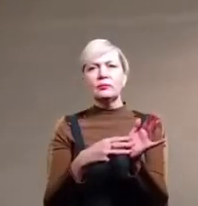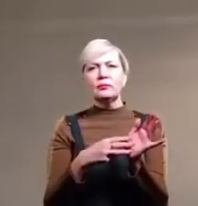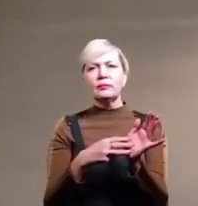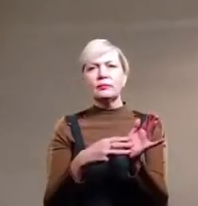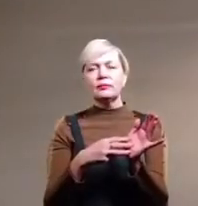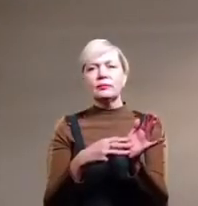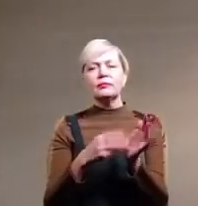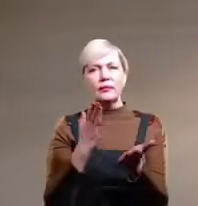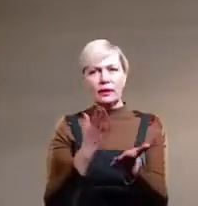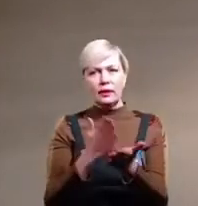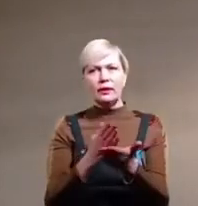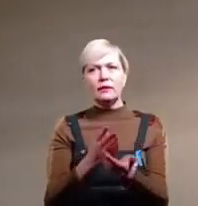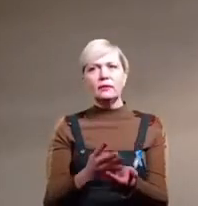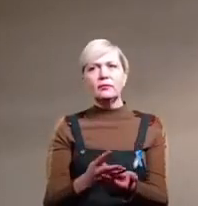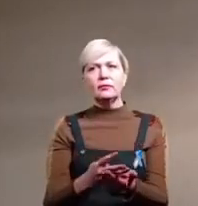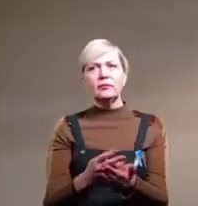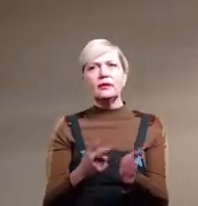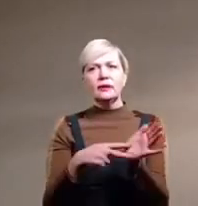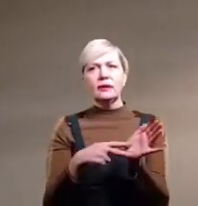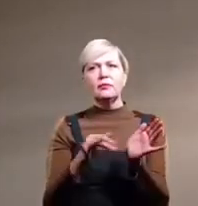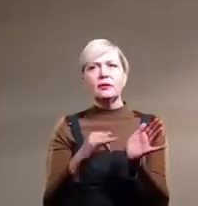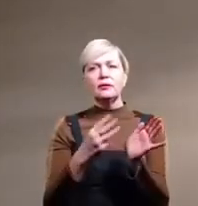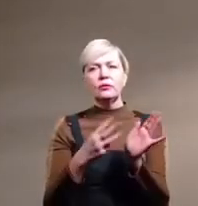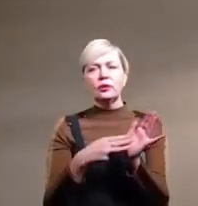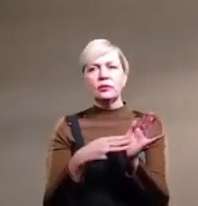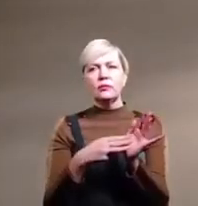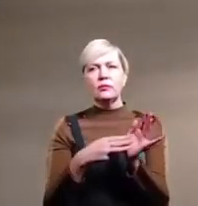восемь. Есть это? Семь и восемь.